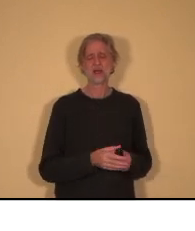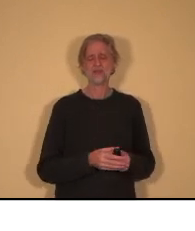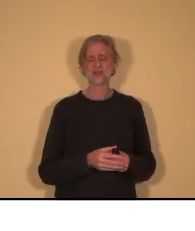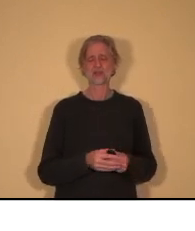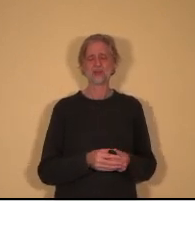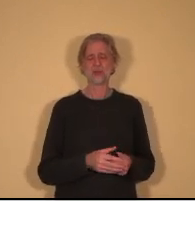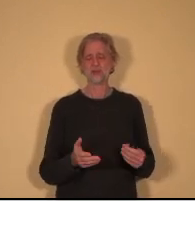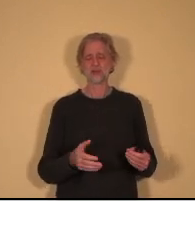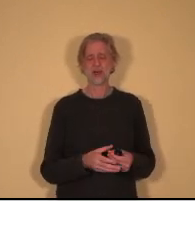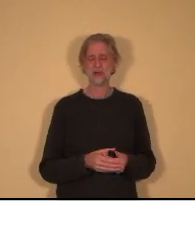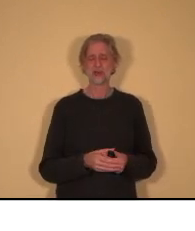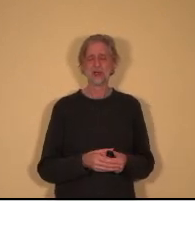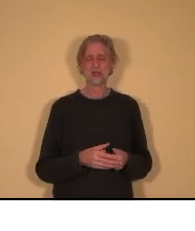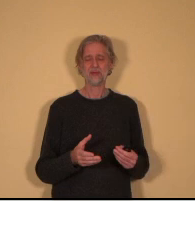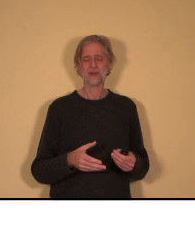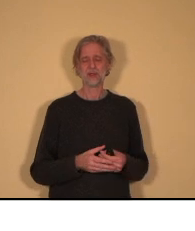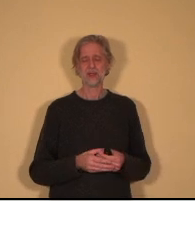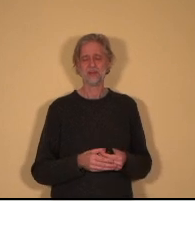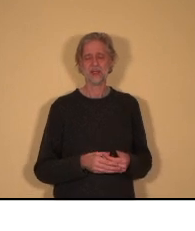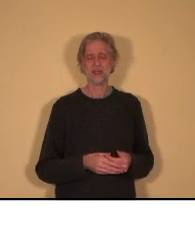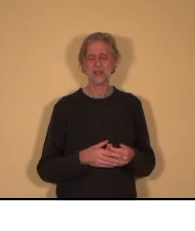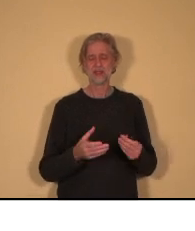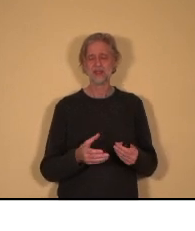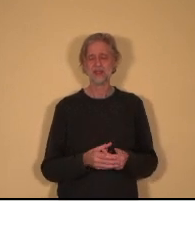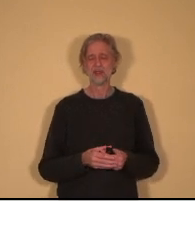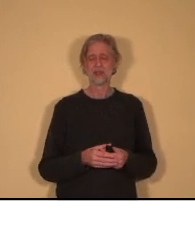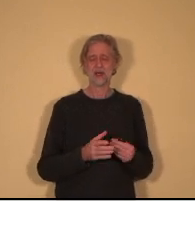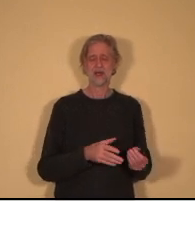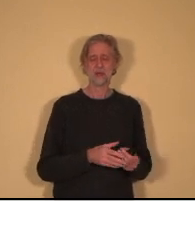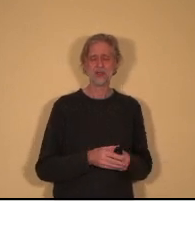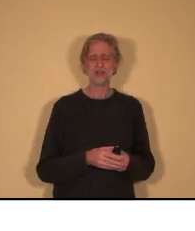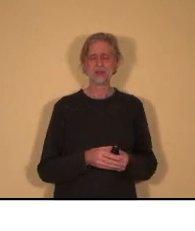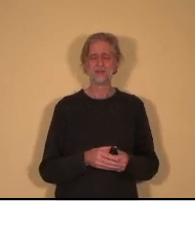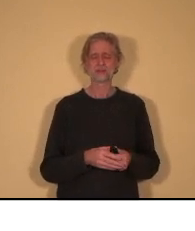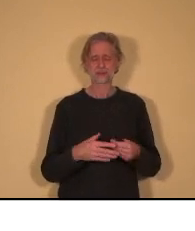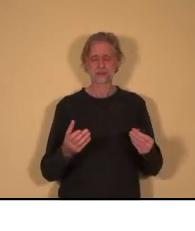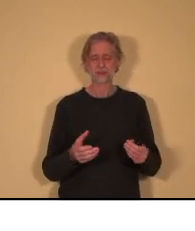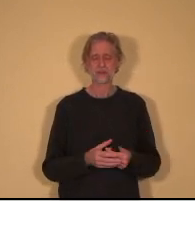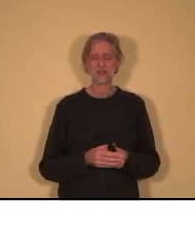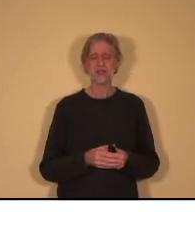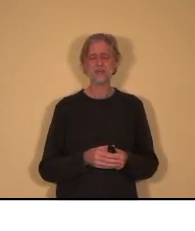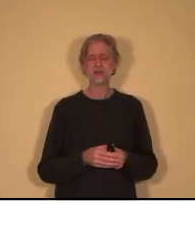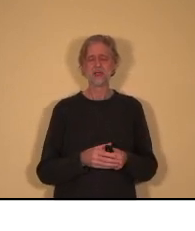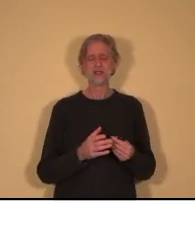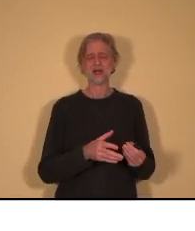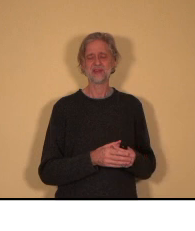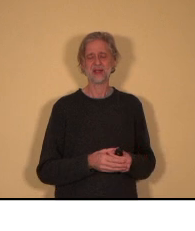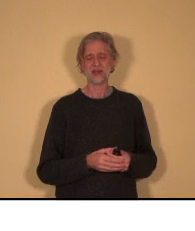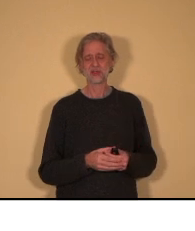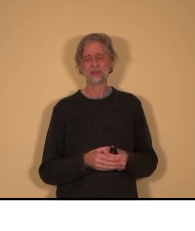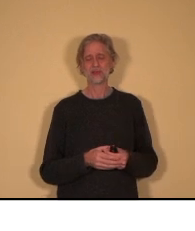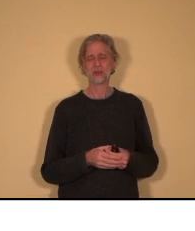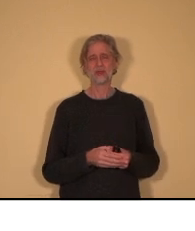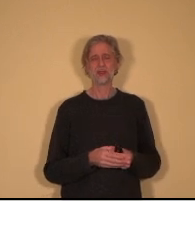100 Gramm Wasserstoff. Wie kriegen wir das raus? Ja, wir nehmen die Dichte, 100, nehmen die Anzahl